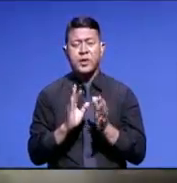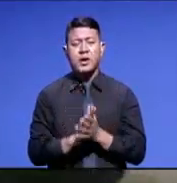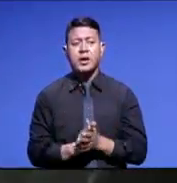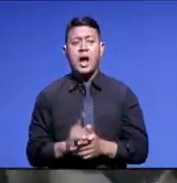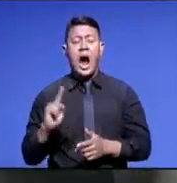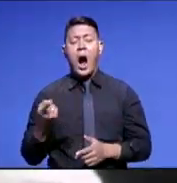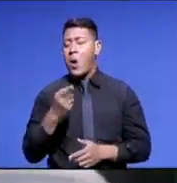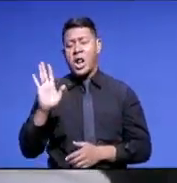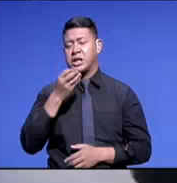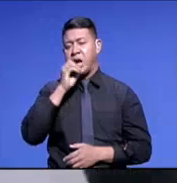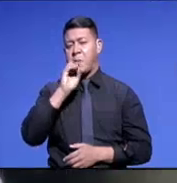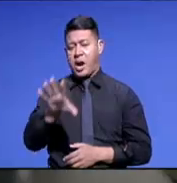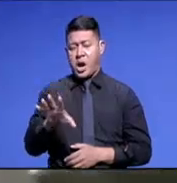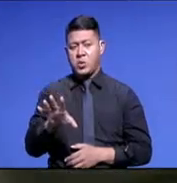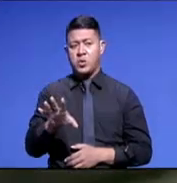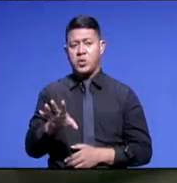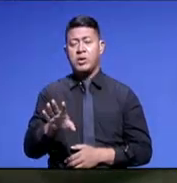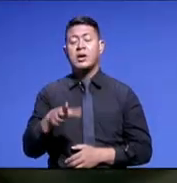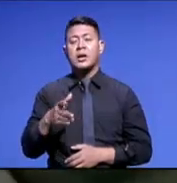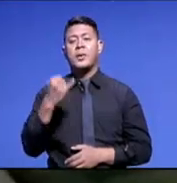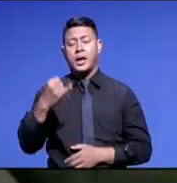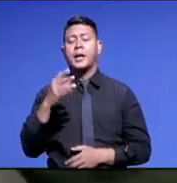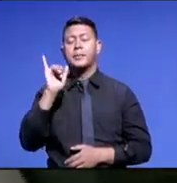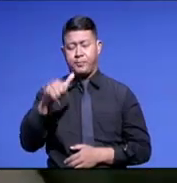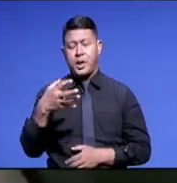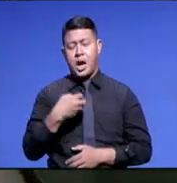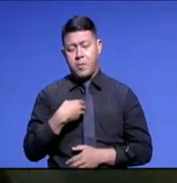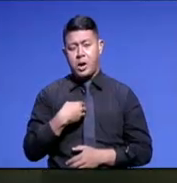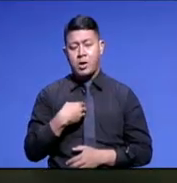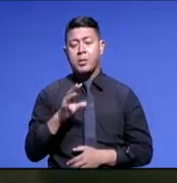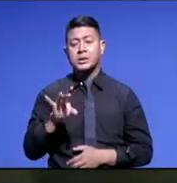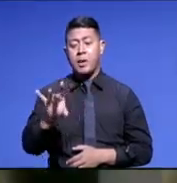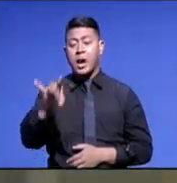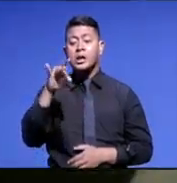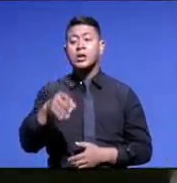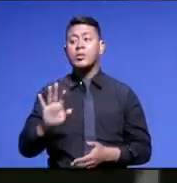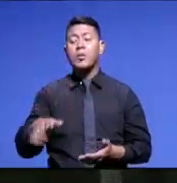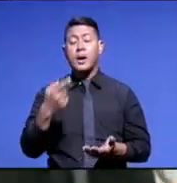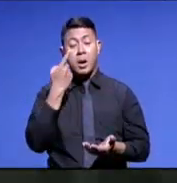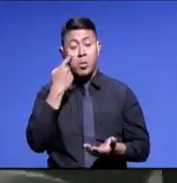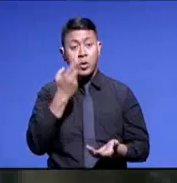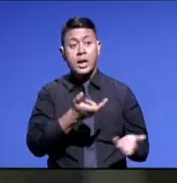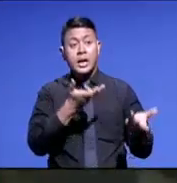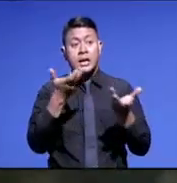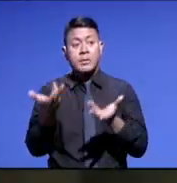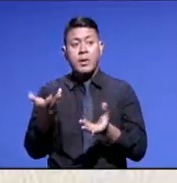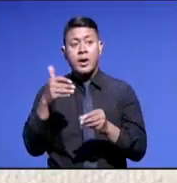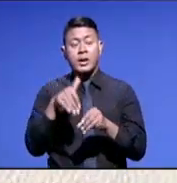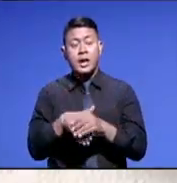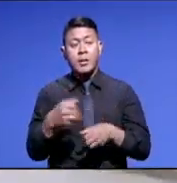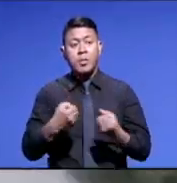mengakui perbuatannya, warga desa Bagon ini akhirnya mengaku setelah polisi menemukan barang bukti yang dibawa pelaku di dalam